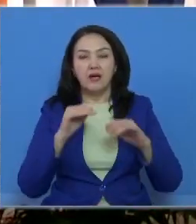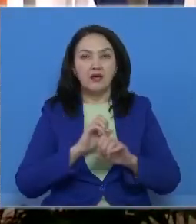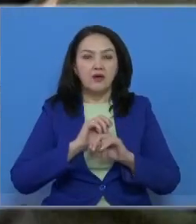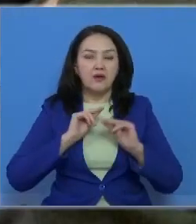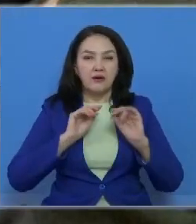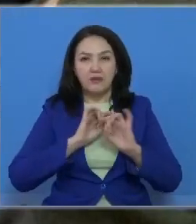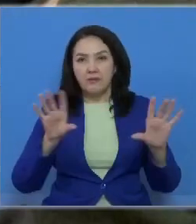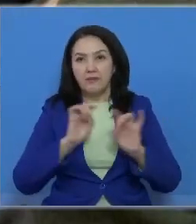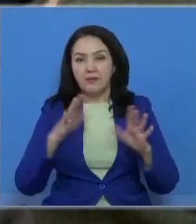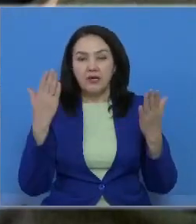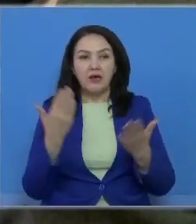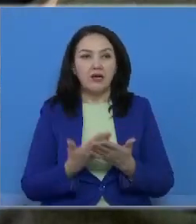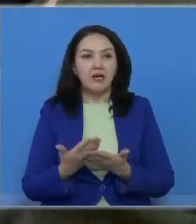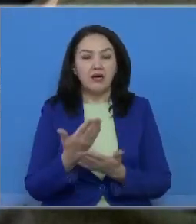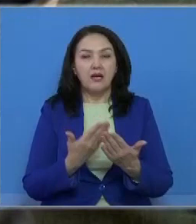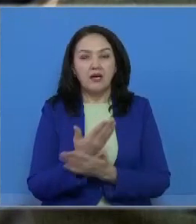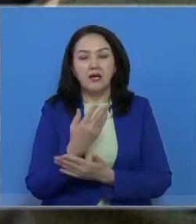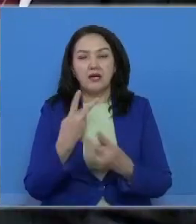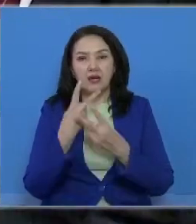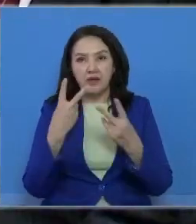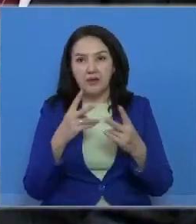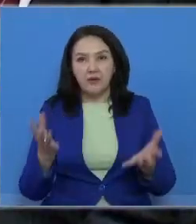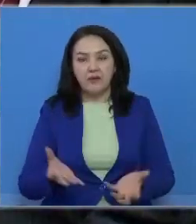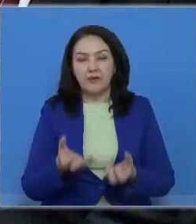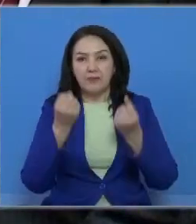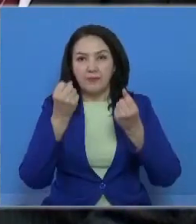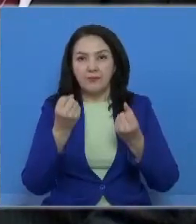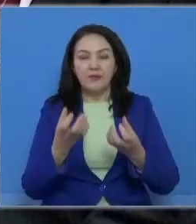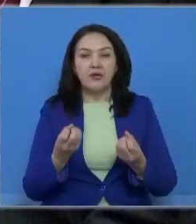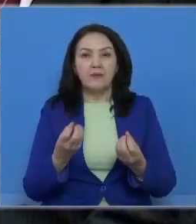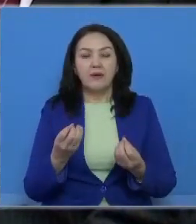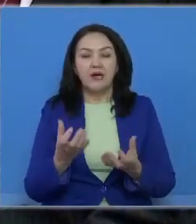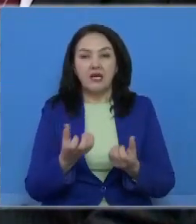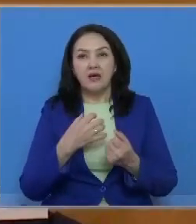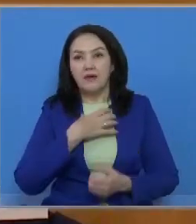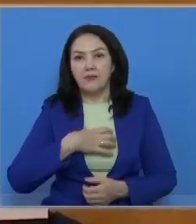алайда қазіргі күнде оны қайта қарау, ұлттық рухты көтеру, одан тағылым алу